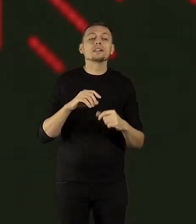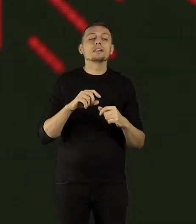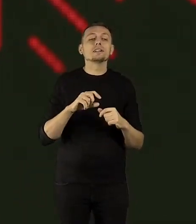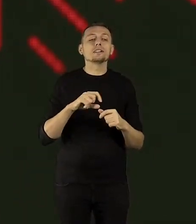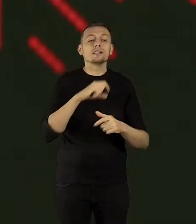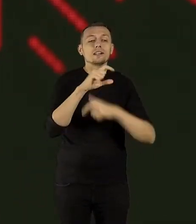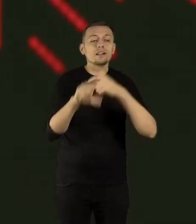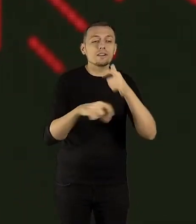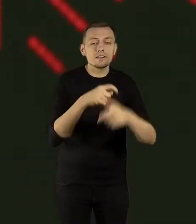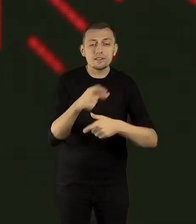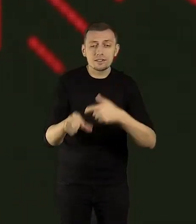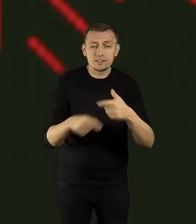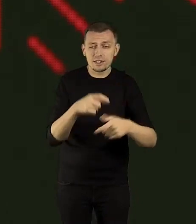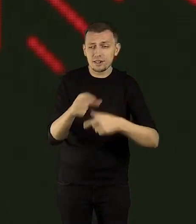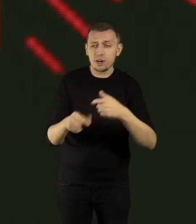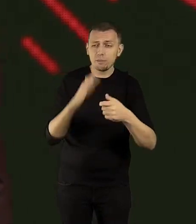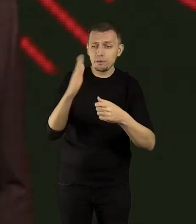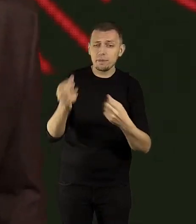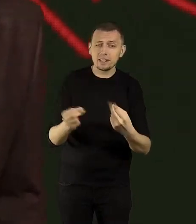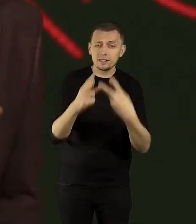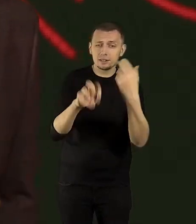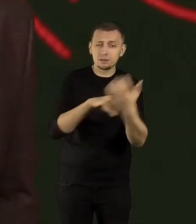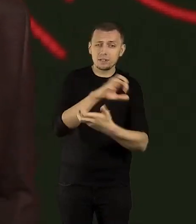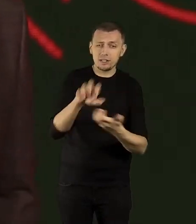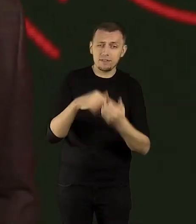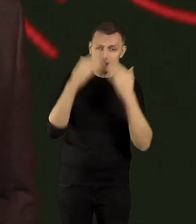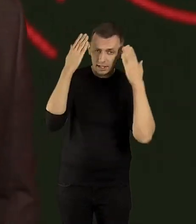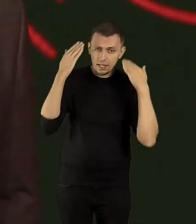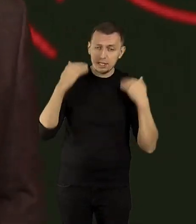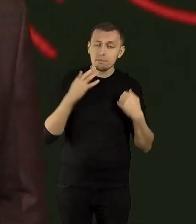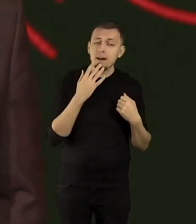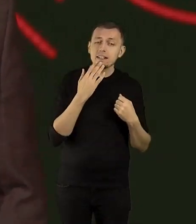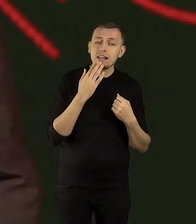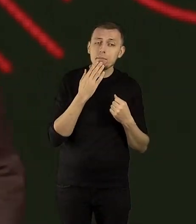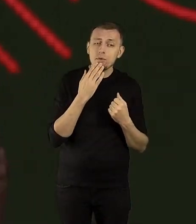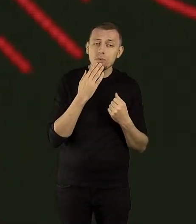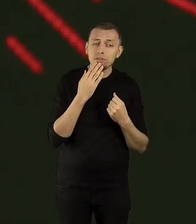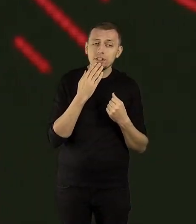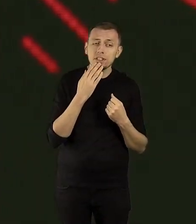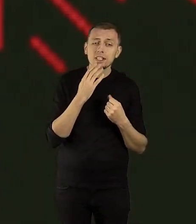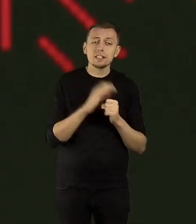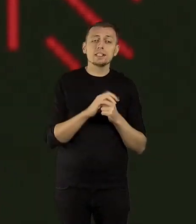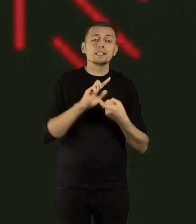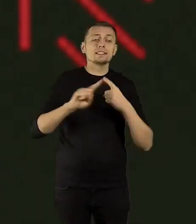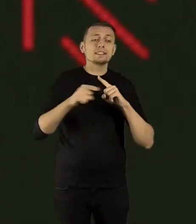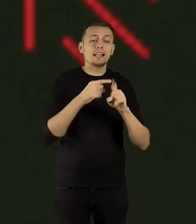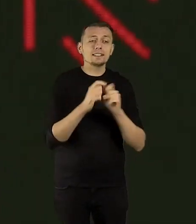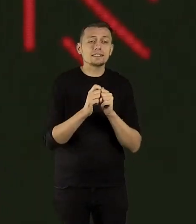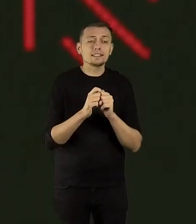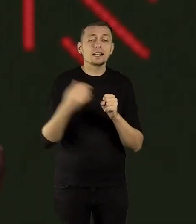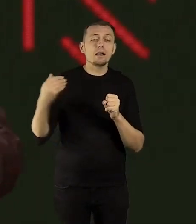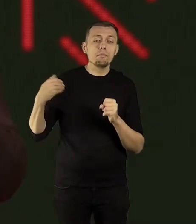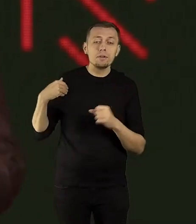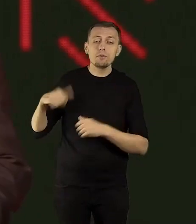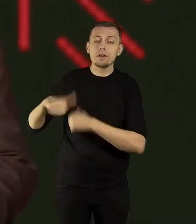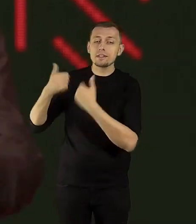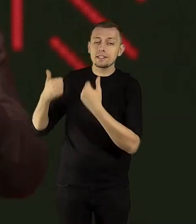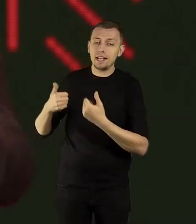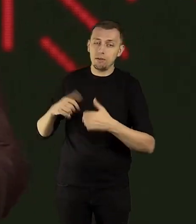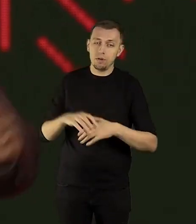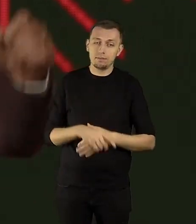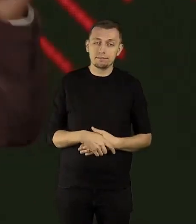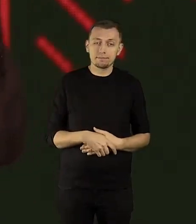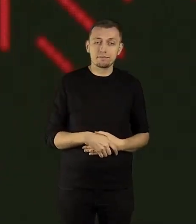o tym tak, jakby to już się wydarzyło. Choć jeszcze to jest przyszłość, to w